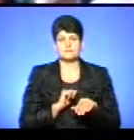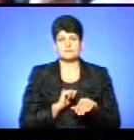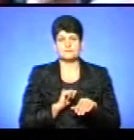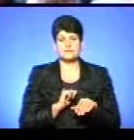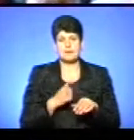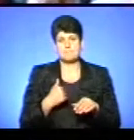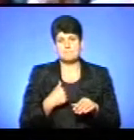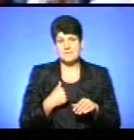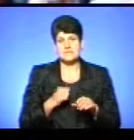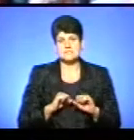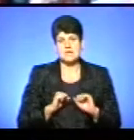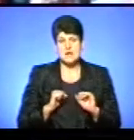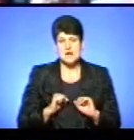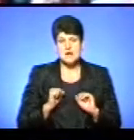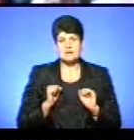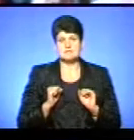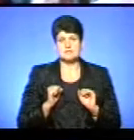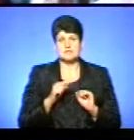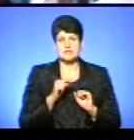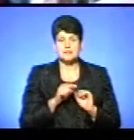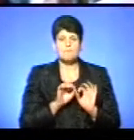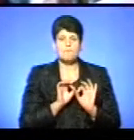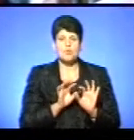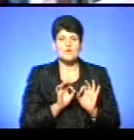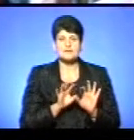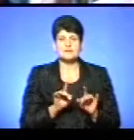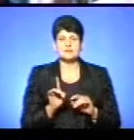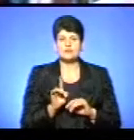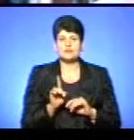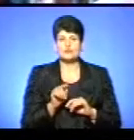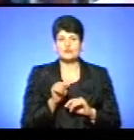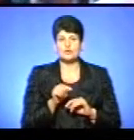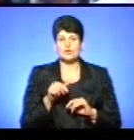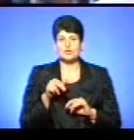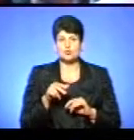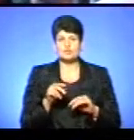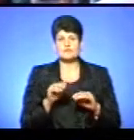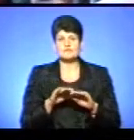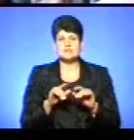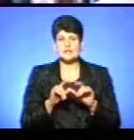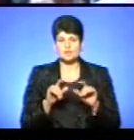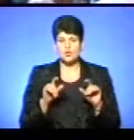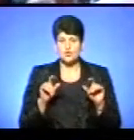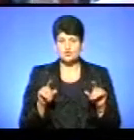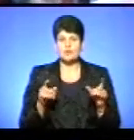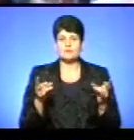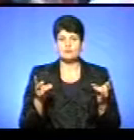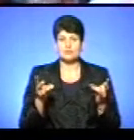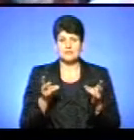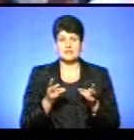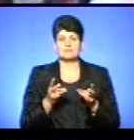І ми стараємося їм пояснити, що вони йдуть в дитячий садочок і